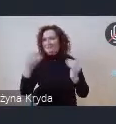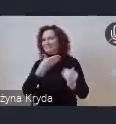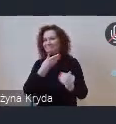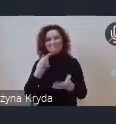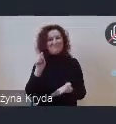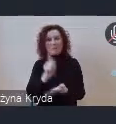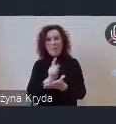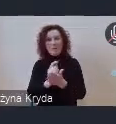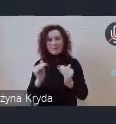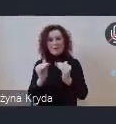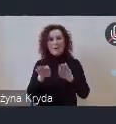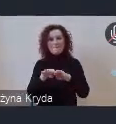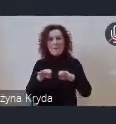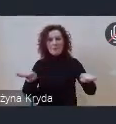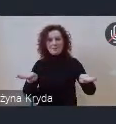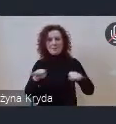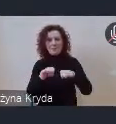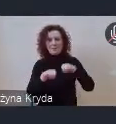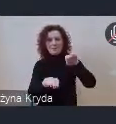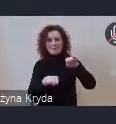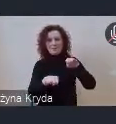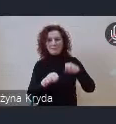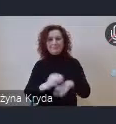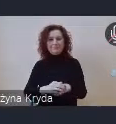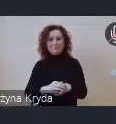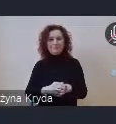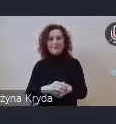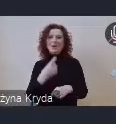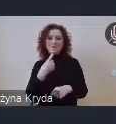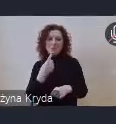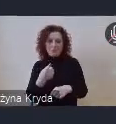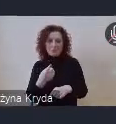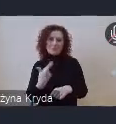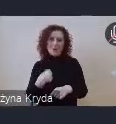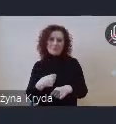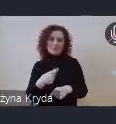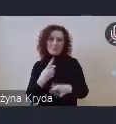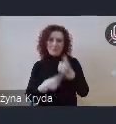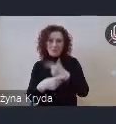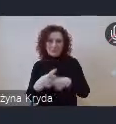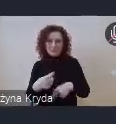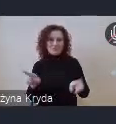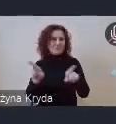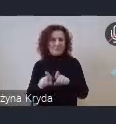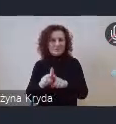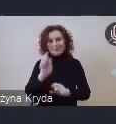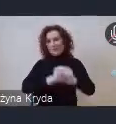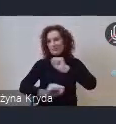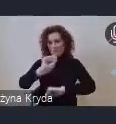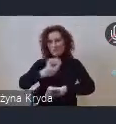dobudowane Ja dodam że osoby z niepełnosprawnościami również ćwiczą sporty i